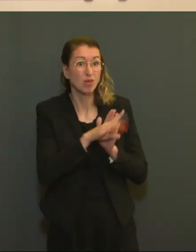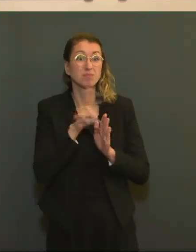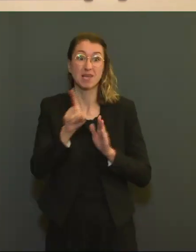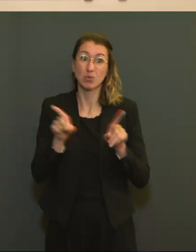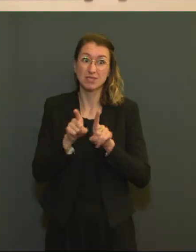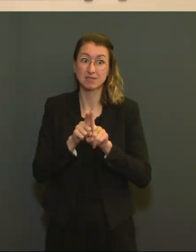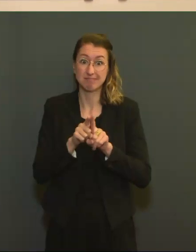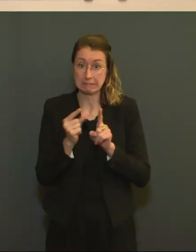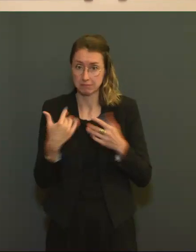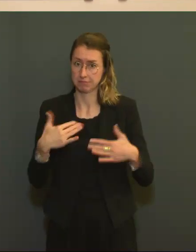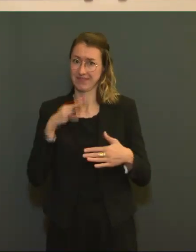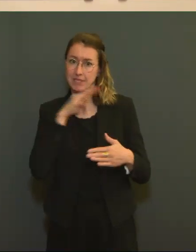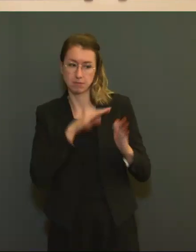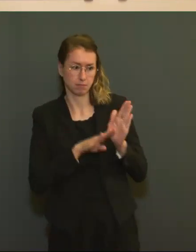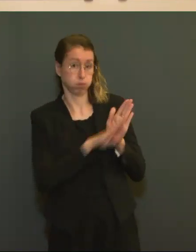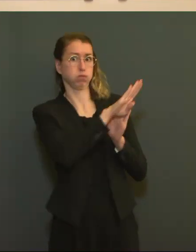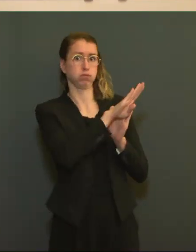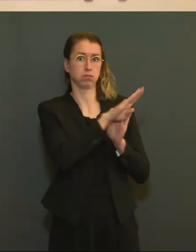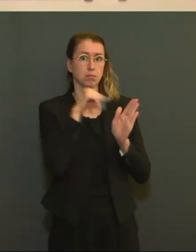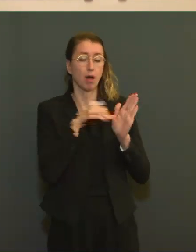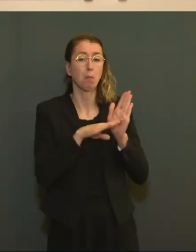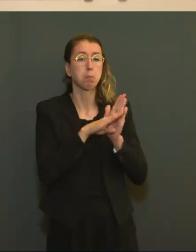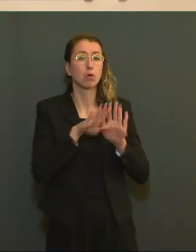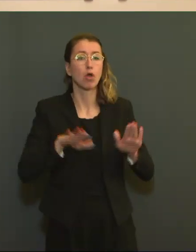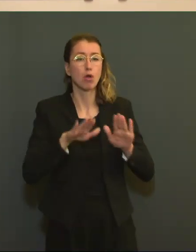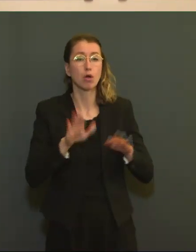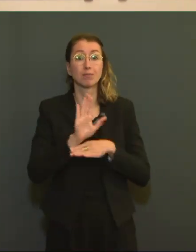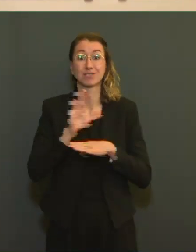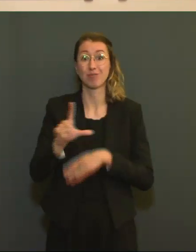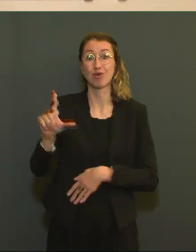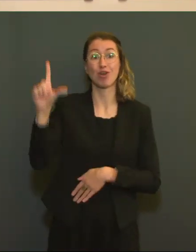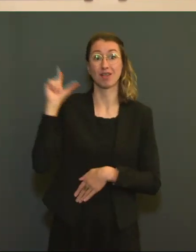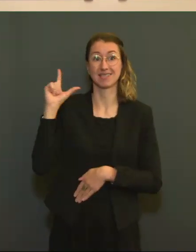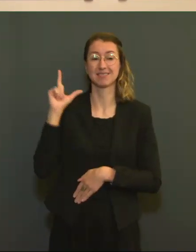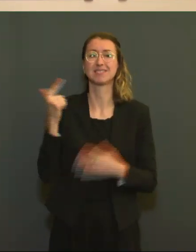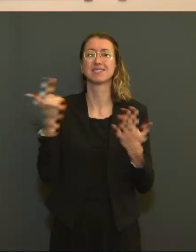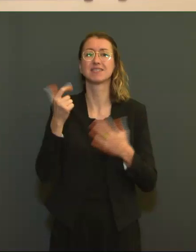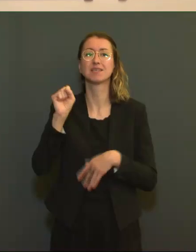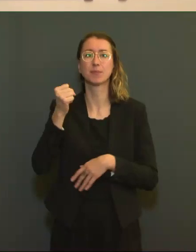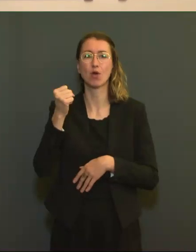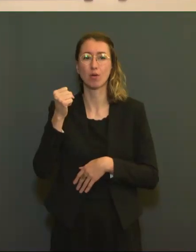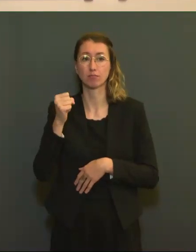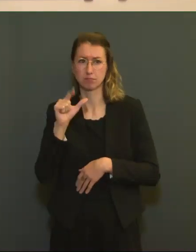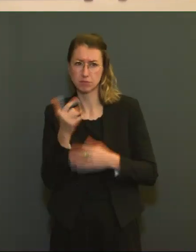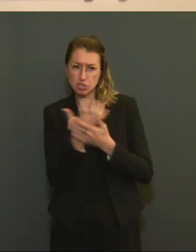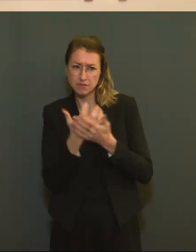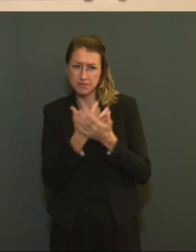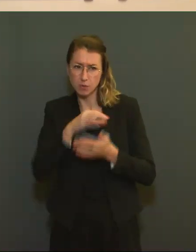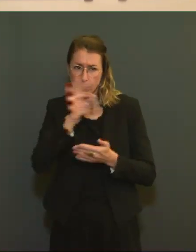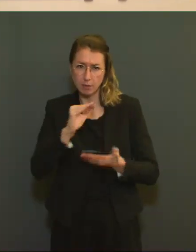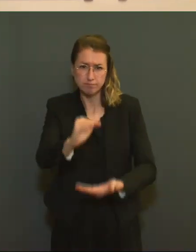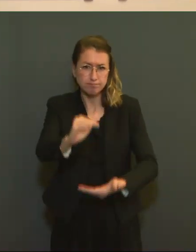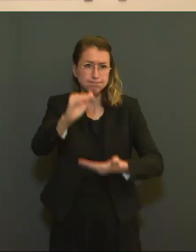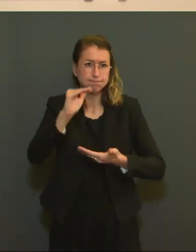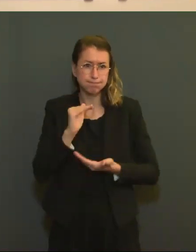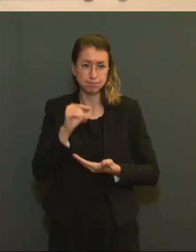cette hausse. Par exemple, lundi 7 septembre, le dernier jour pour lequel nous disposons de chiffres consolidés,